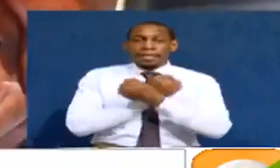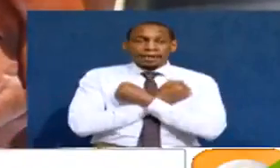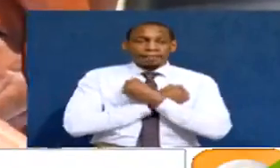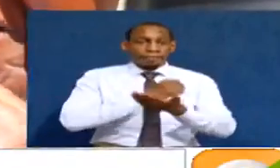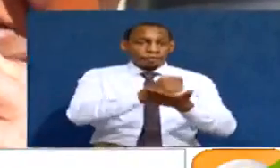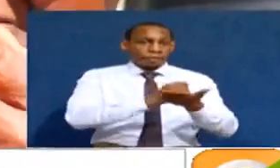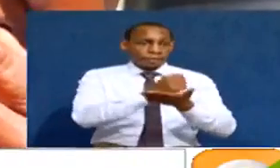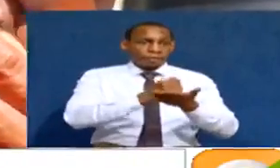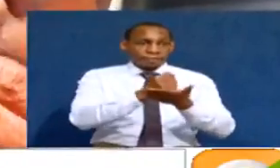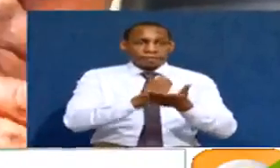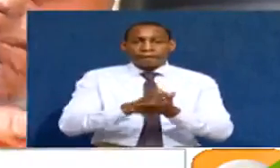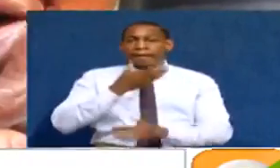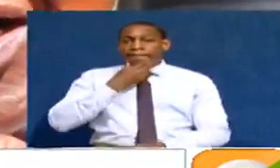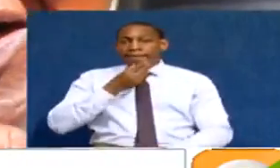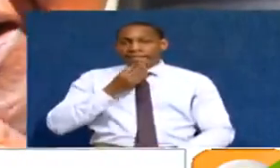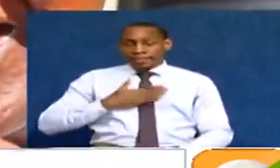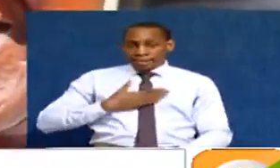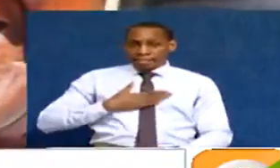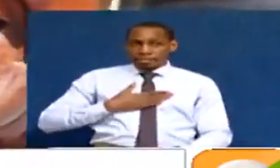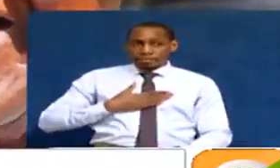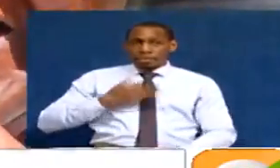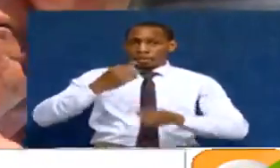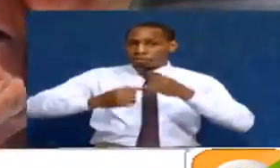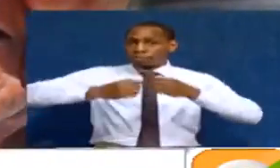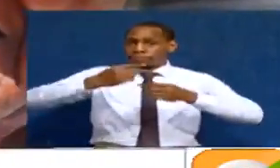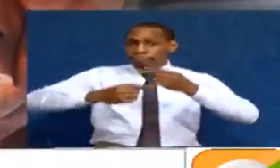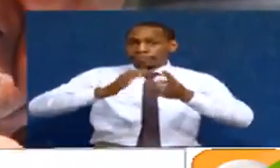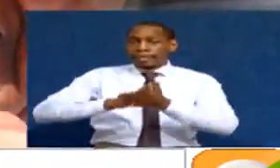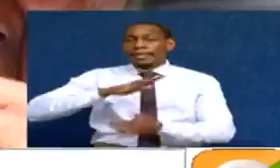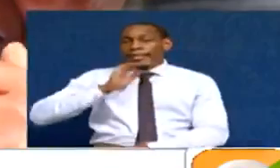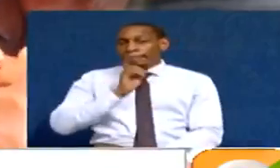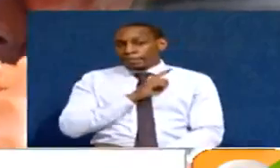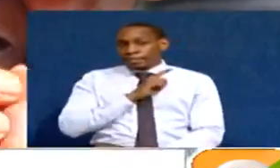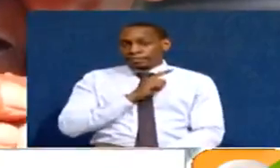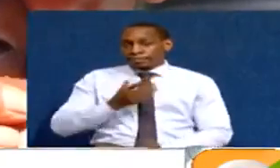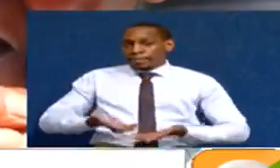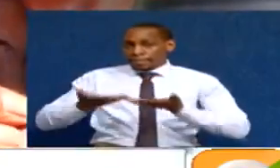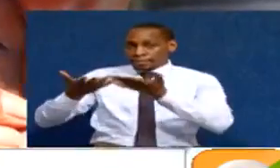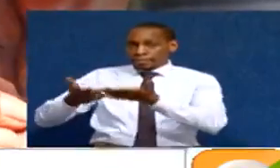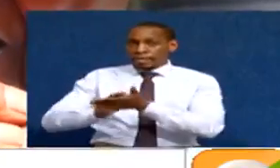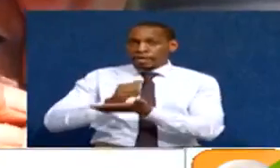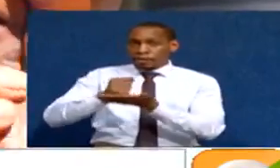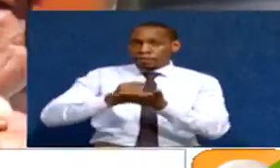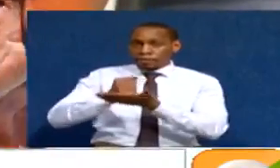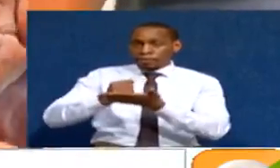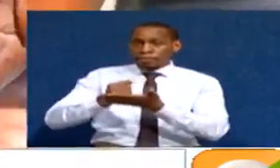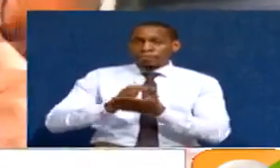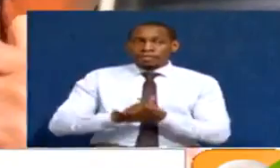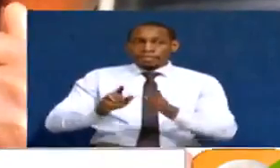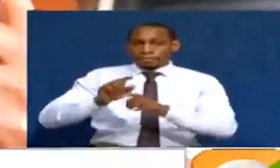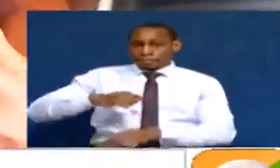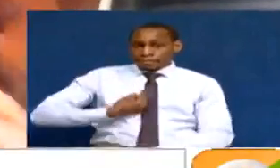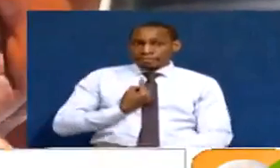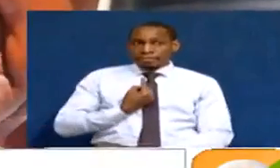ya kahawa. Baba yangu akaendelea, akafariki. Akaniashia ile kahawa alikuwa naye na